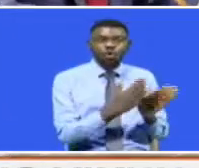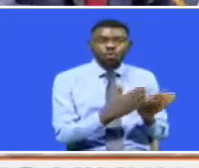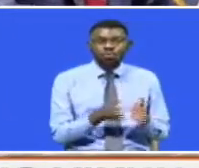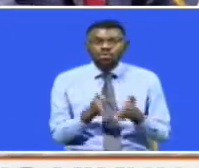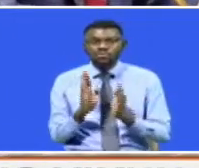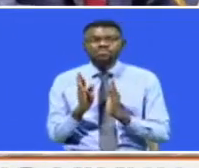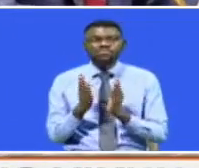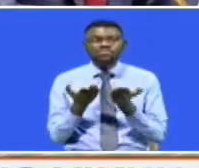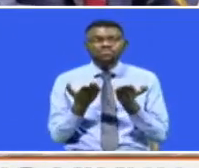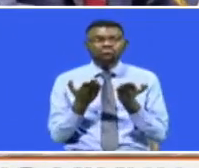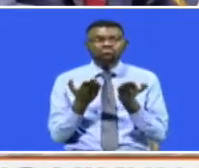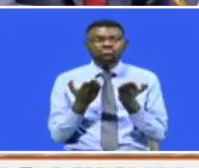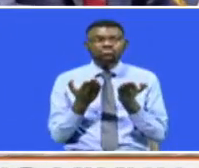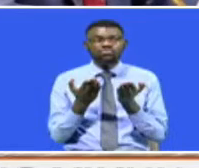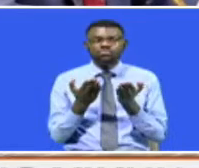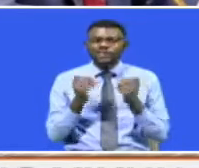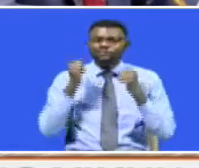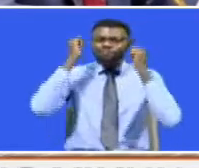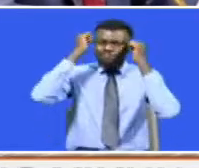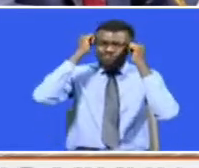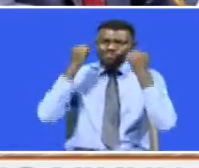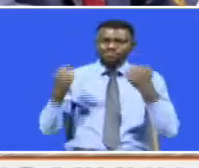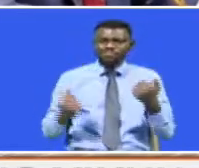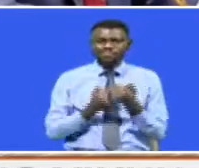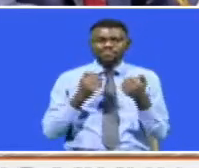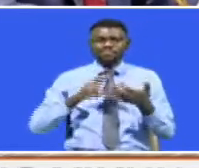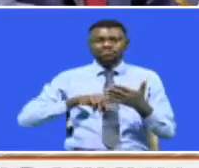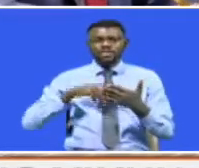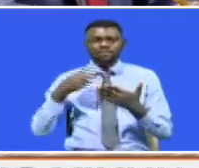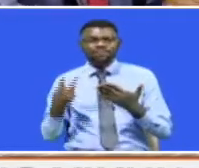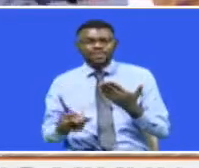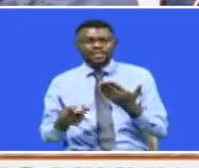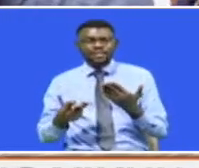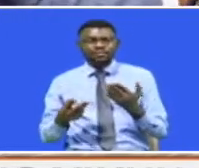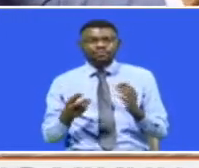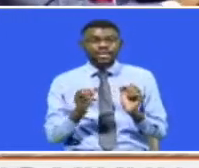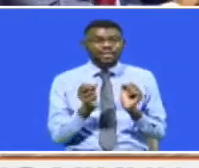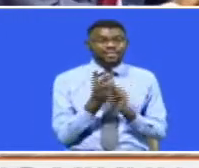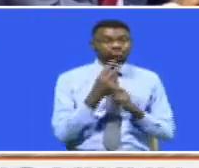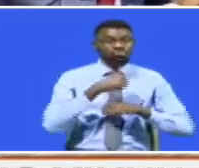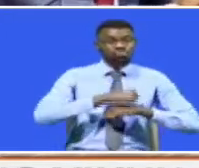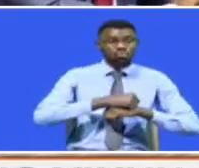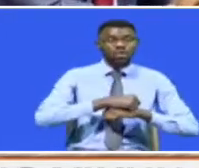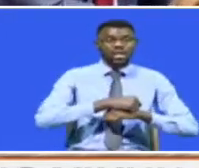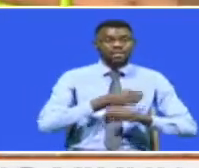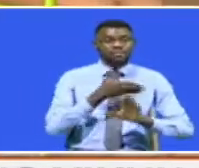kusomea upya masomo waliofeli wakiwa katika shule ya sekondari kabla ya kujiunga na